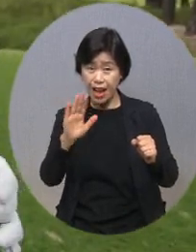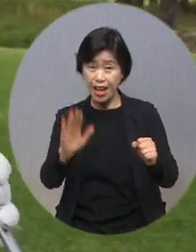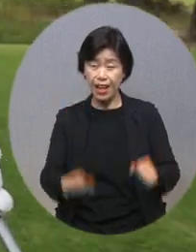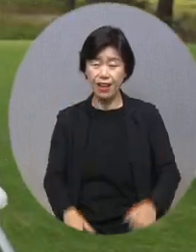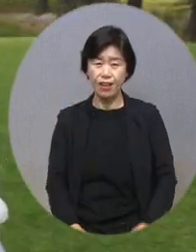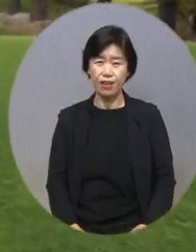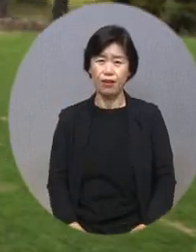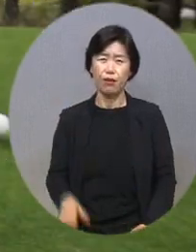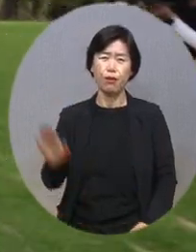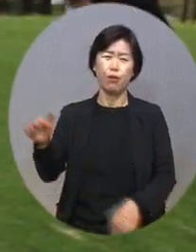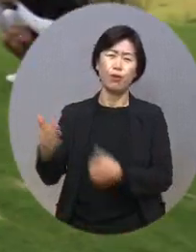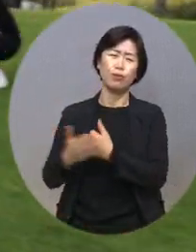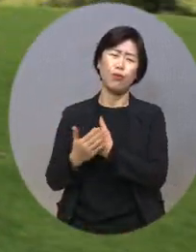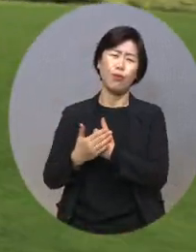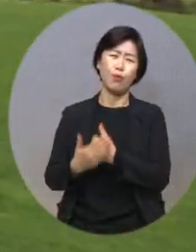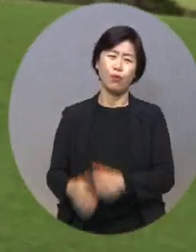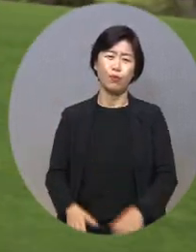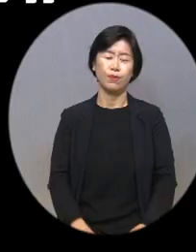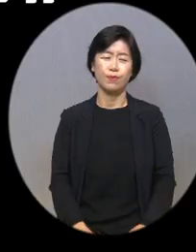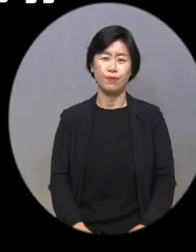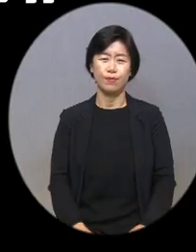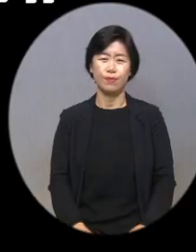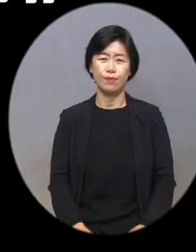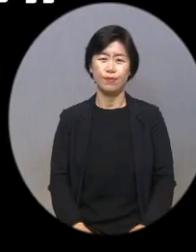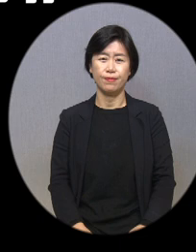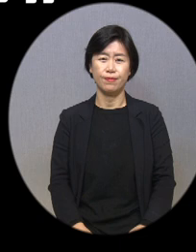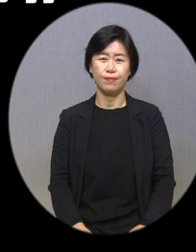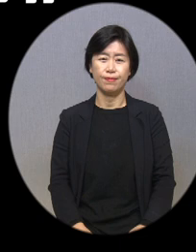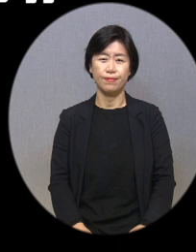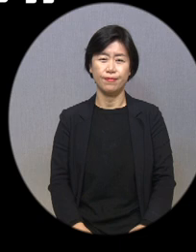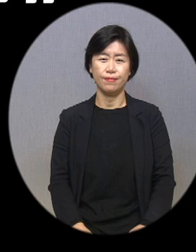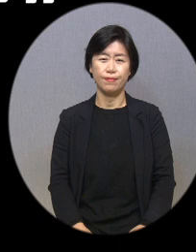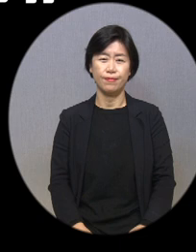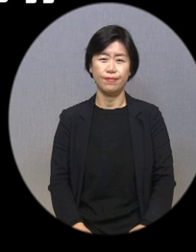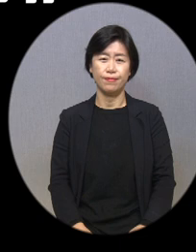좀 살려줘. 와.